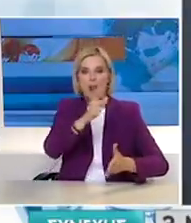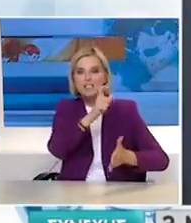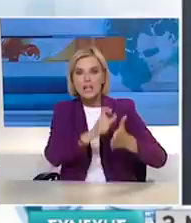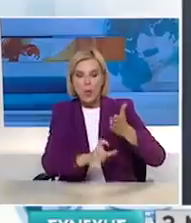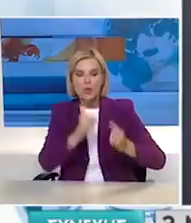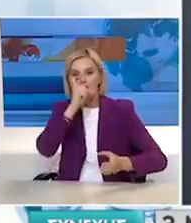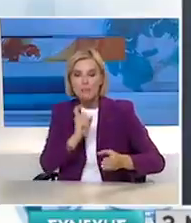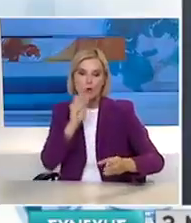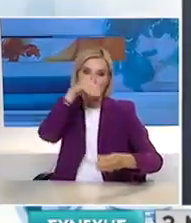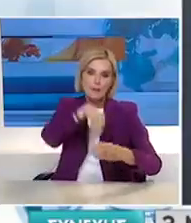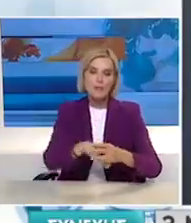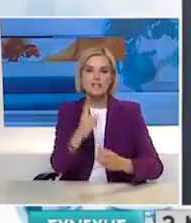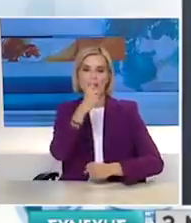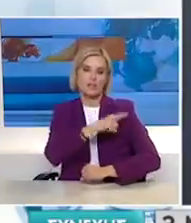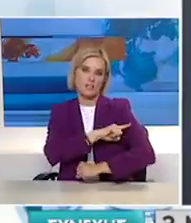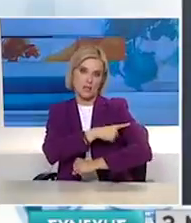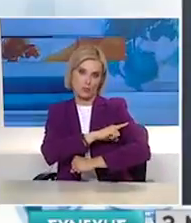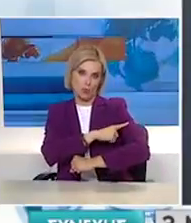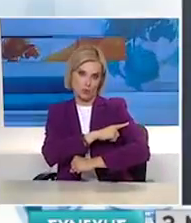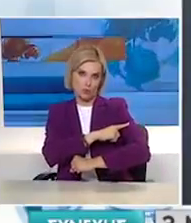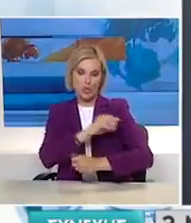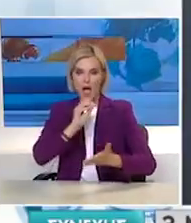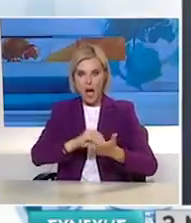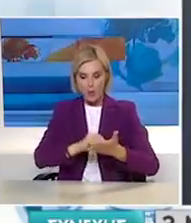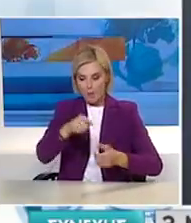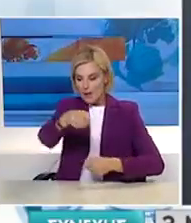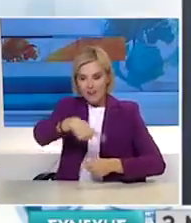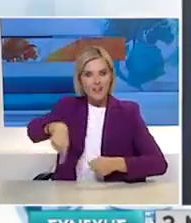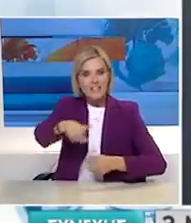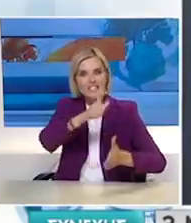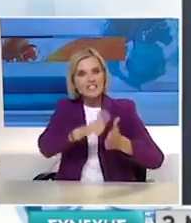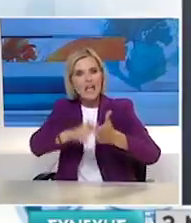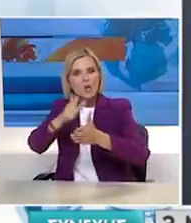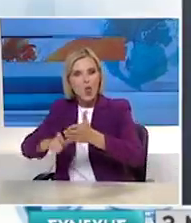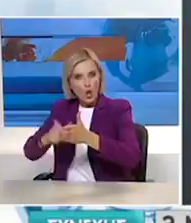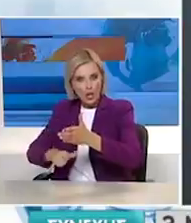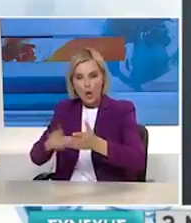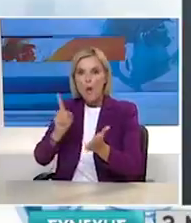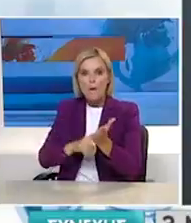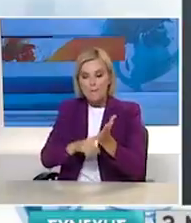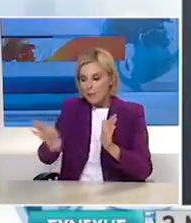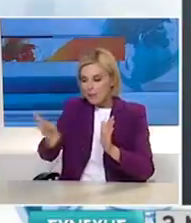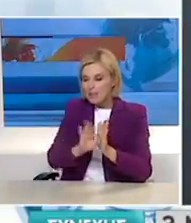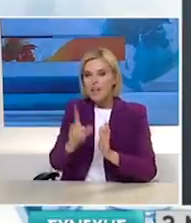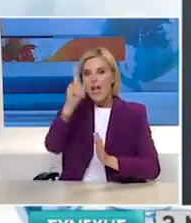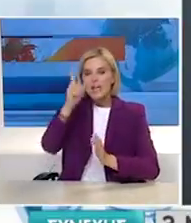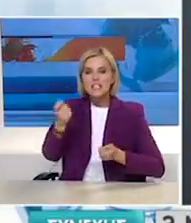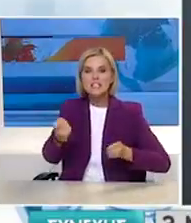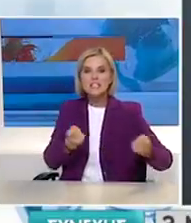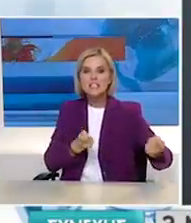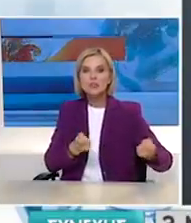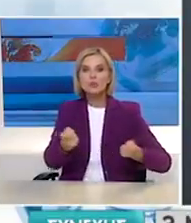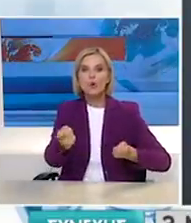αξιολόγησης. Αντιστοίχως ορίζεται συντονιστής από το κατάλημα για τη διαχείριση περιπτώσεων κρουσμάτων. Για την περίπτωση που χρειαστεί